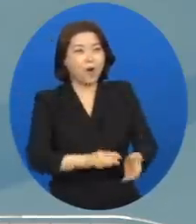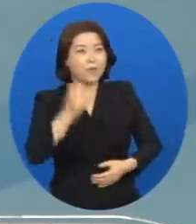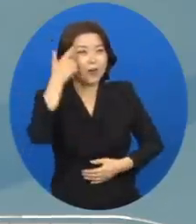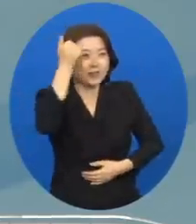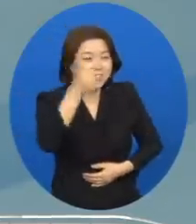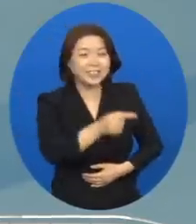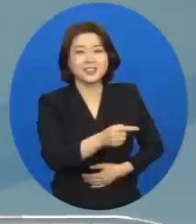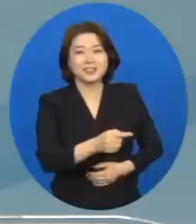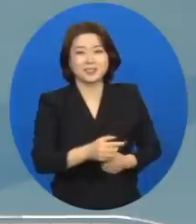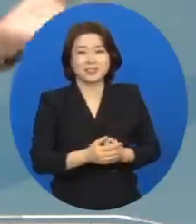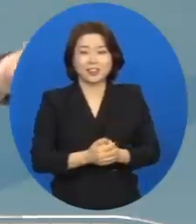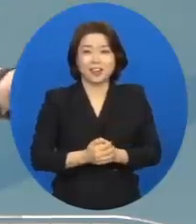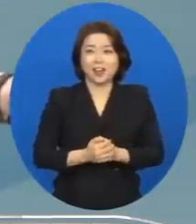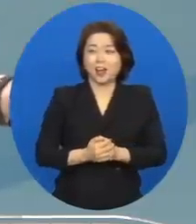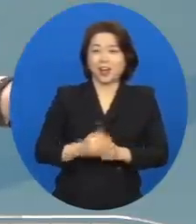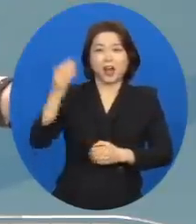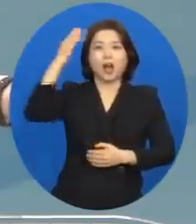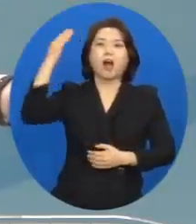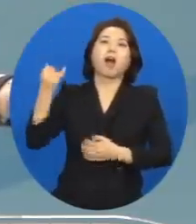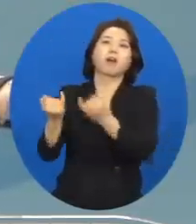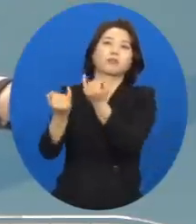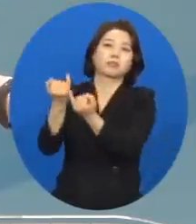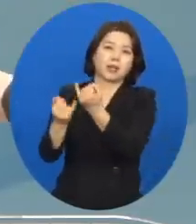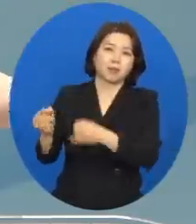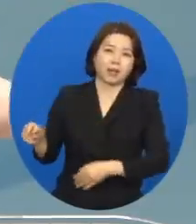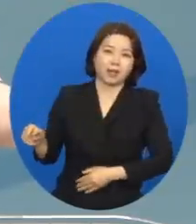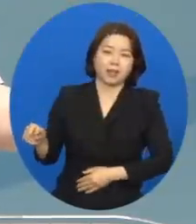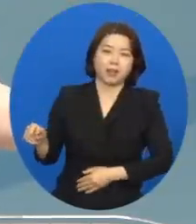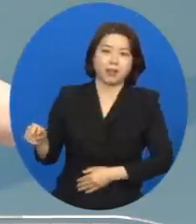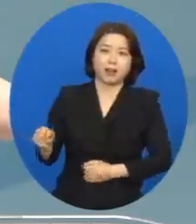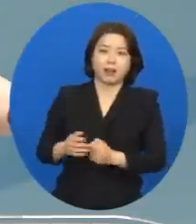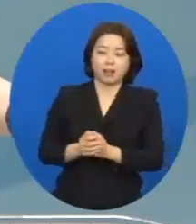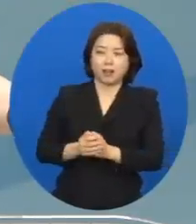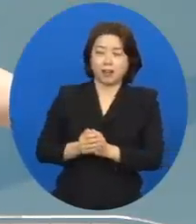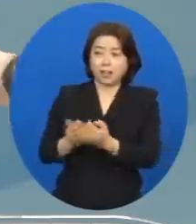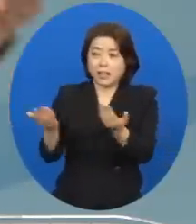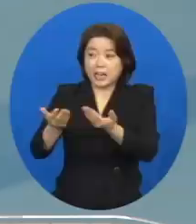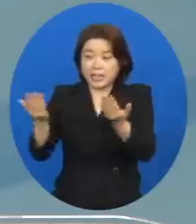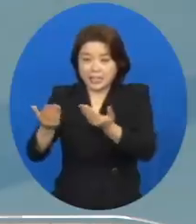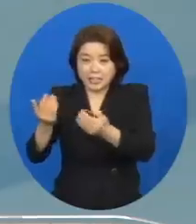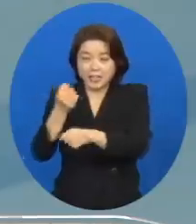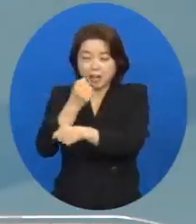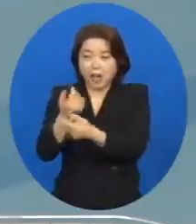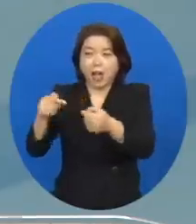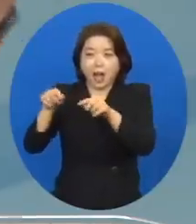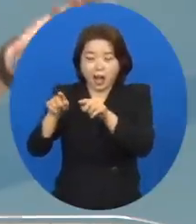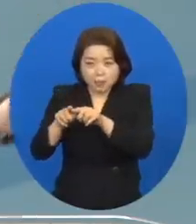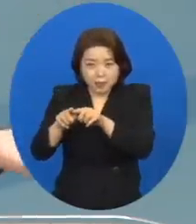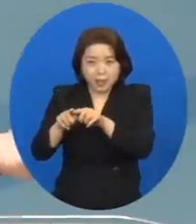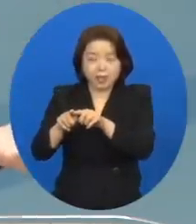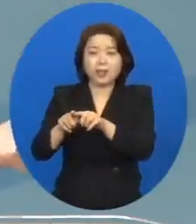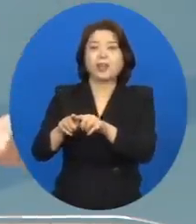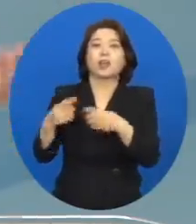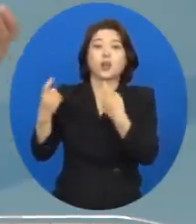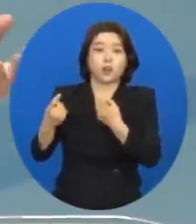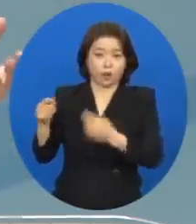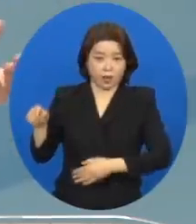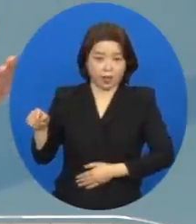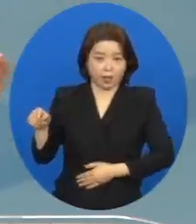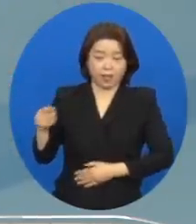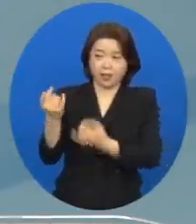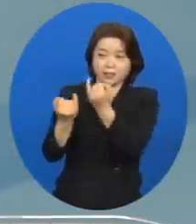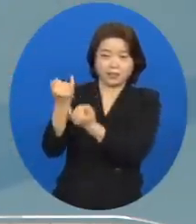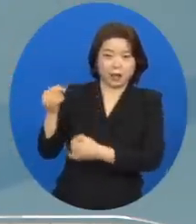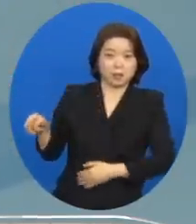목사님이시군요. 우리 한국 자매예요. 워킹 홀리데이로 호주에 와서 일도 하고 여행도 하는